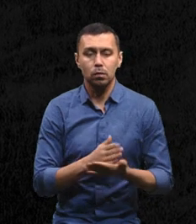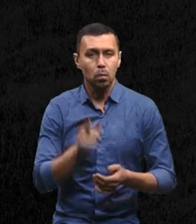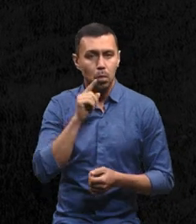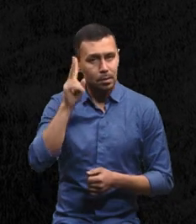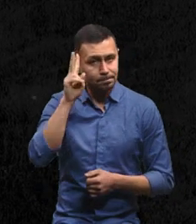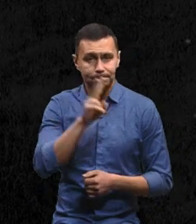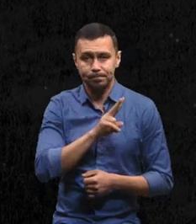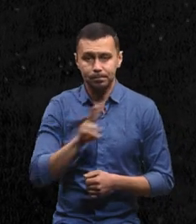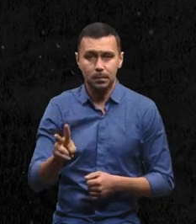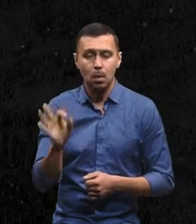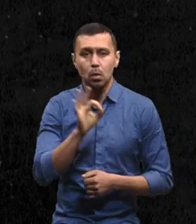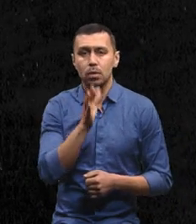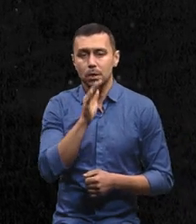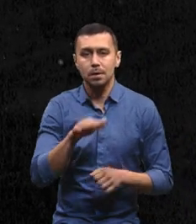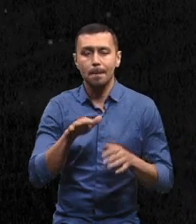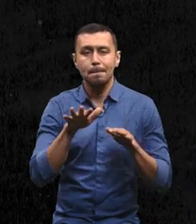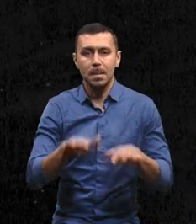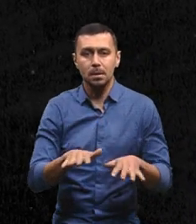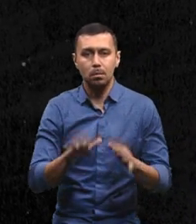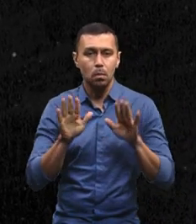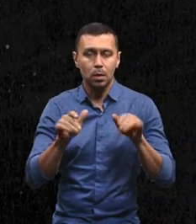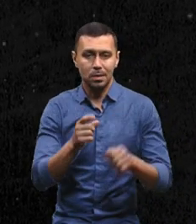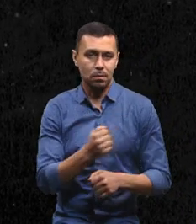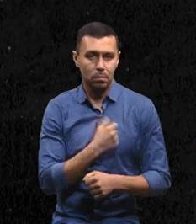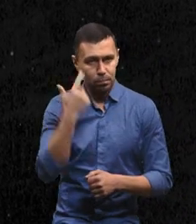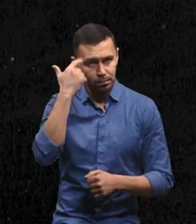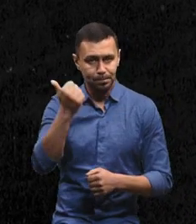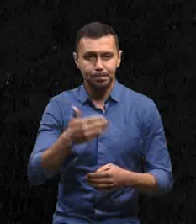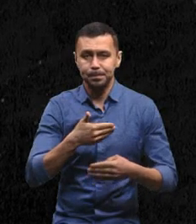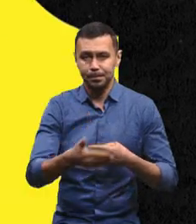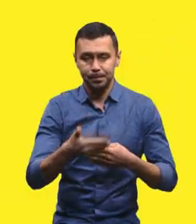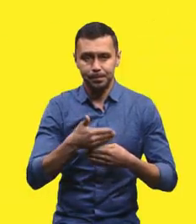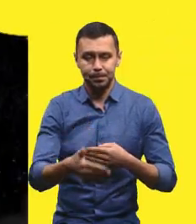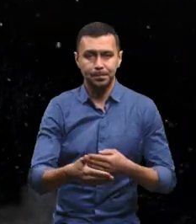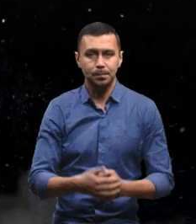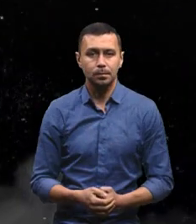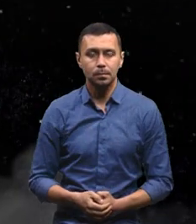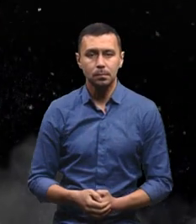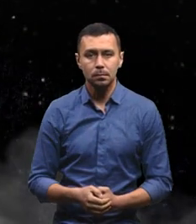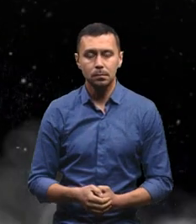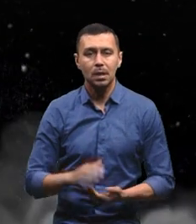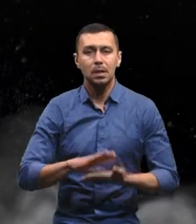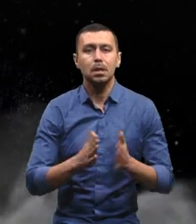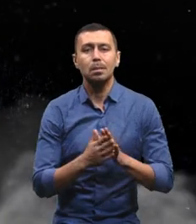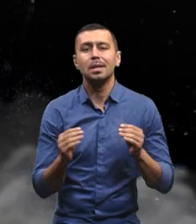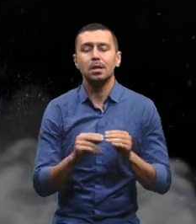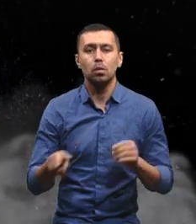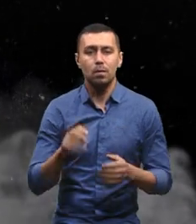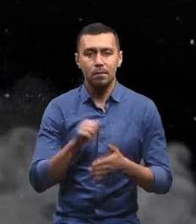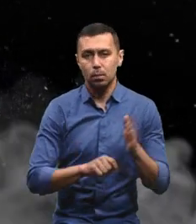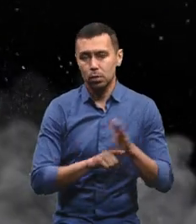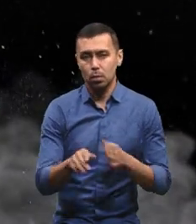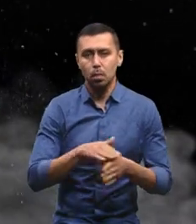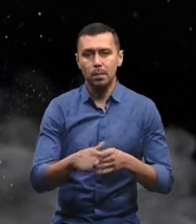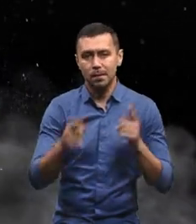поки не відомо про час і місце прощання з воїном сповістять пізніше станом на 10 лютого від